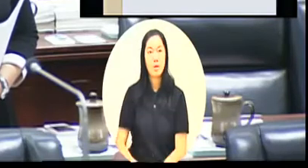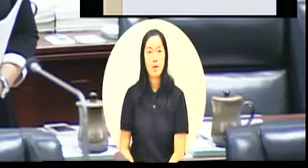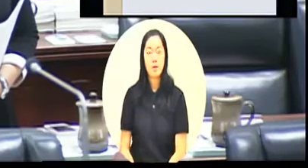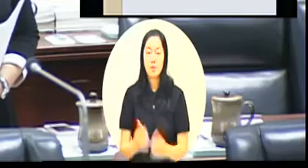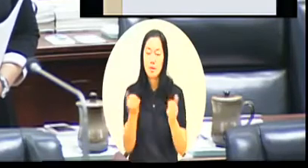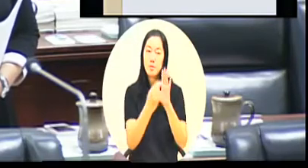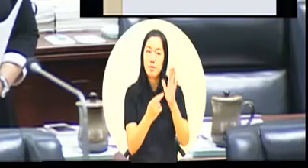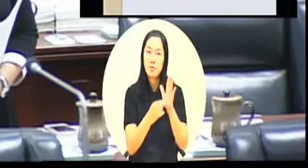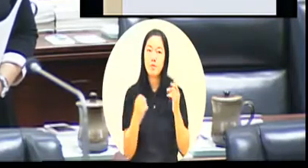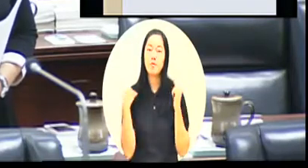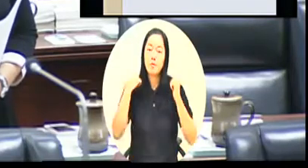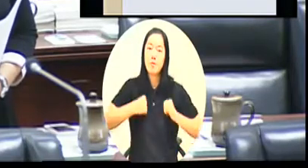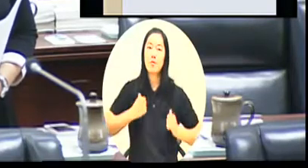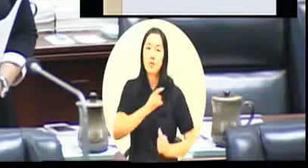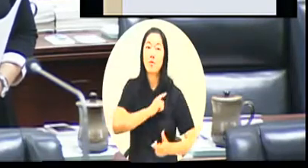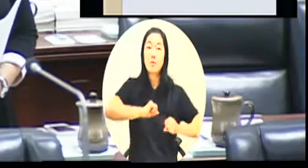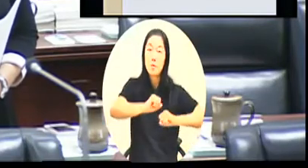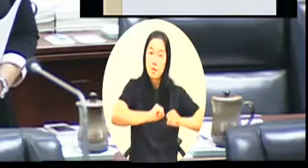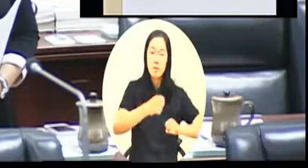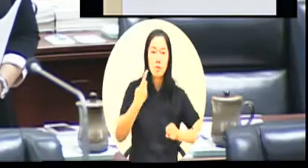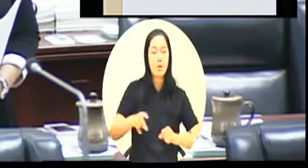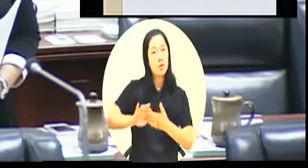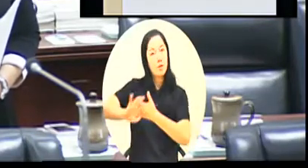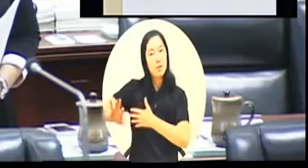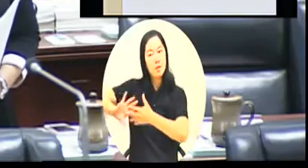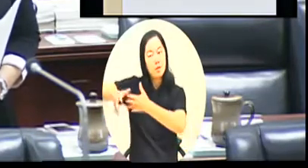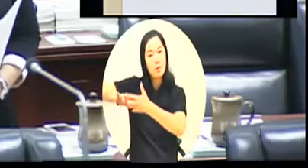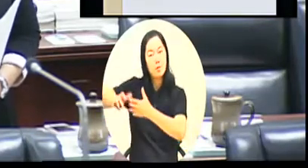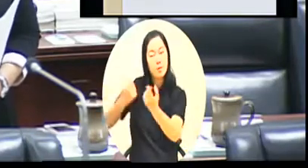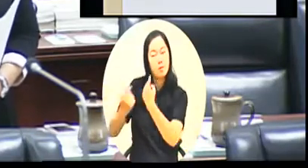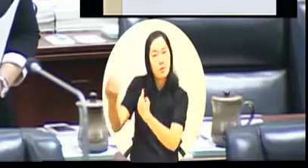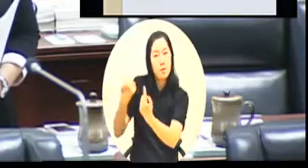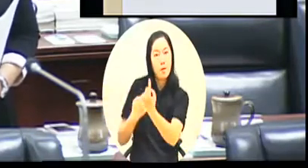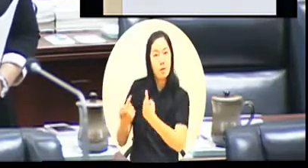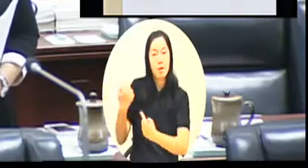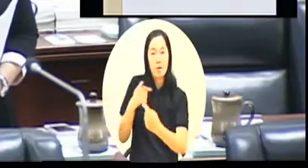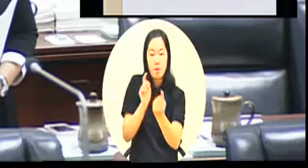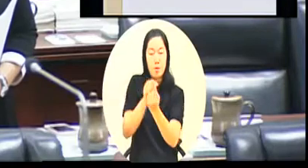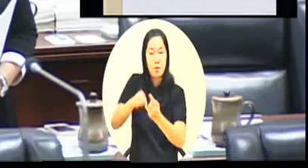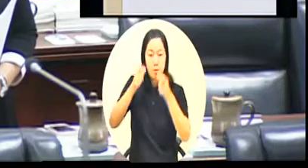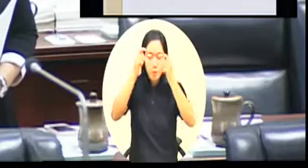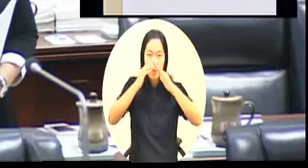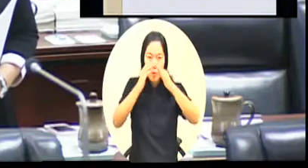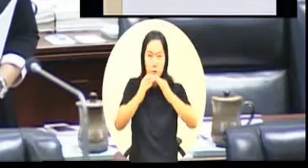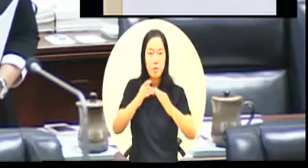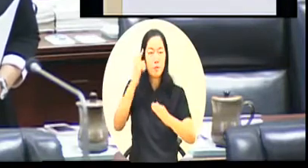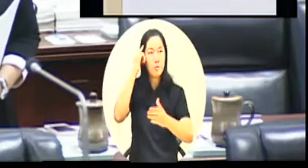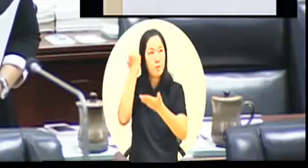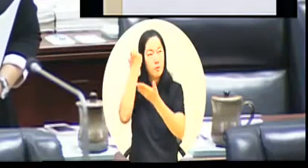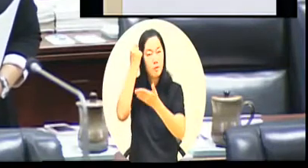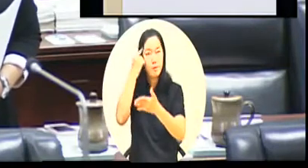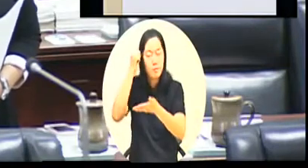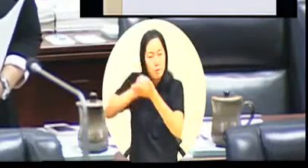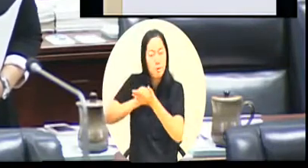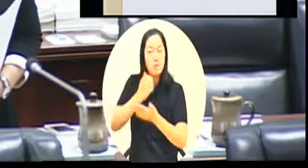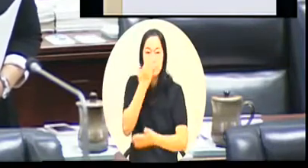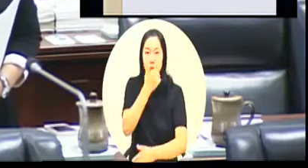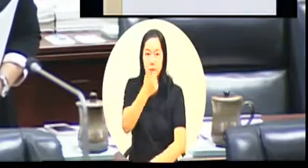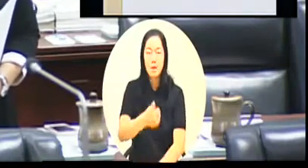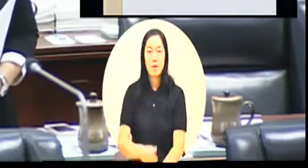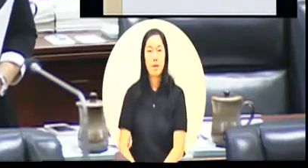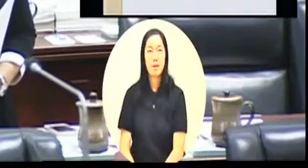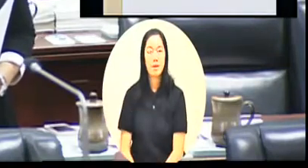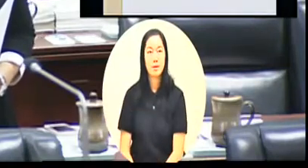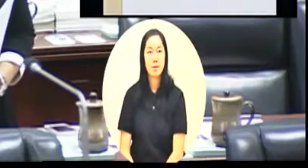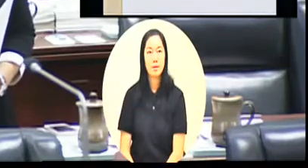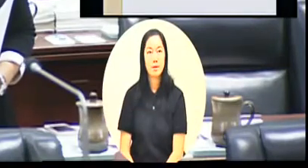背包客，或者是其他国家的国际人士，对我们高雄市都留下一个非常美好的印象。